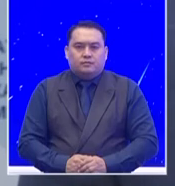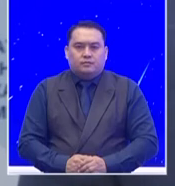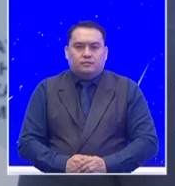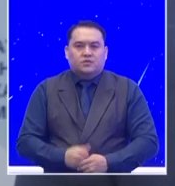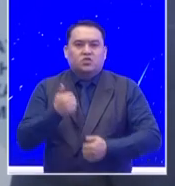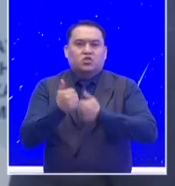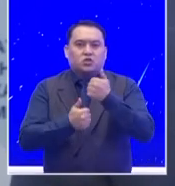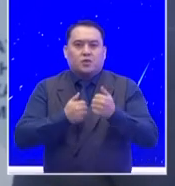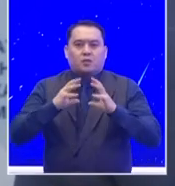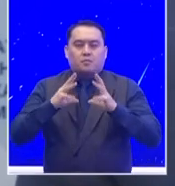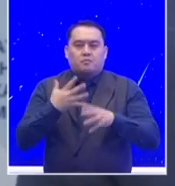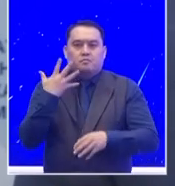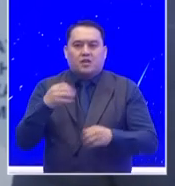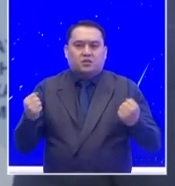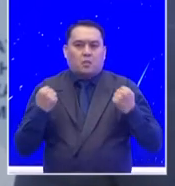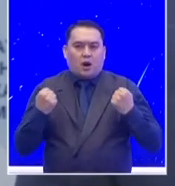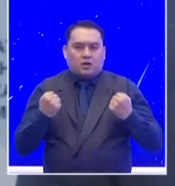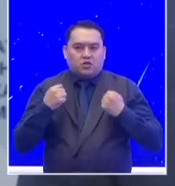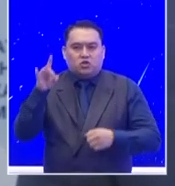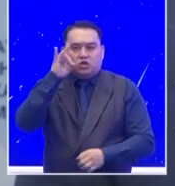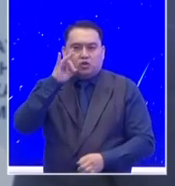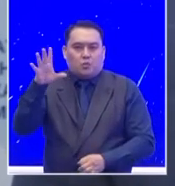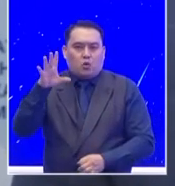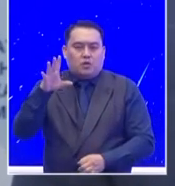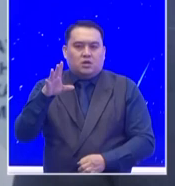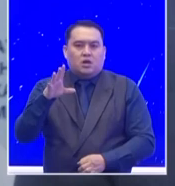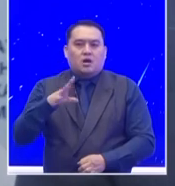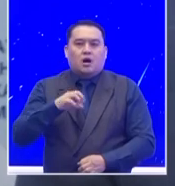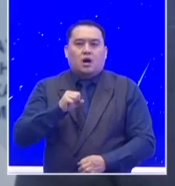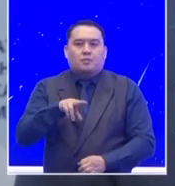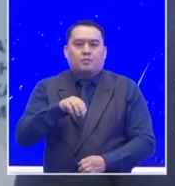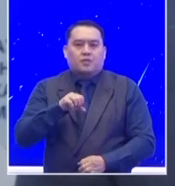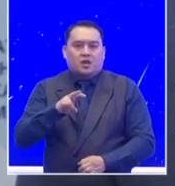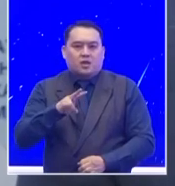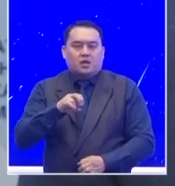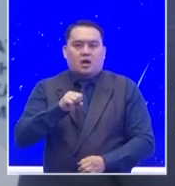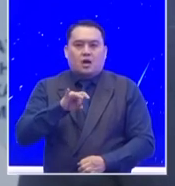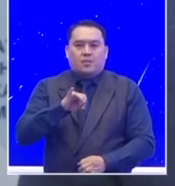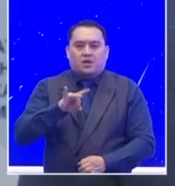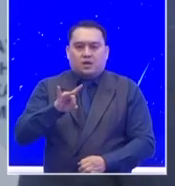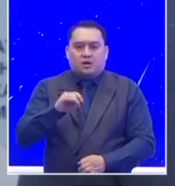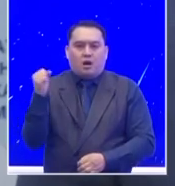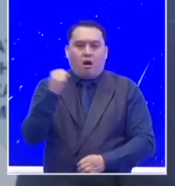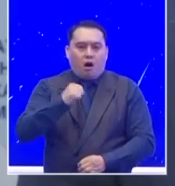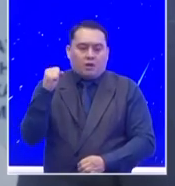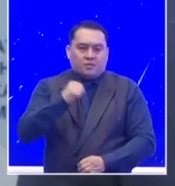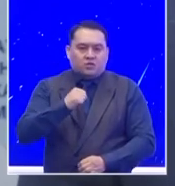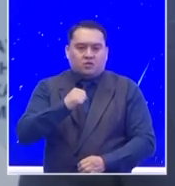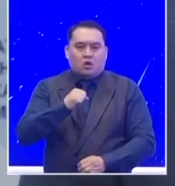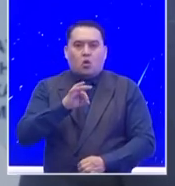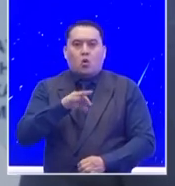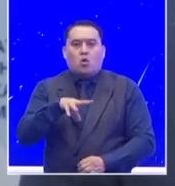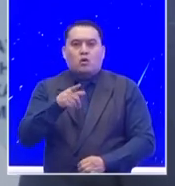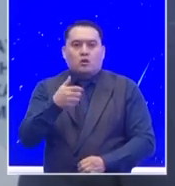На чемпионатах мира 5 наших спортсменов стали чемпионами. Среди них Кабденов Эльдос, Садыров Дамир, по армрестлингу Шлижевская